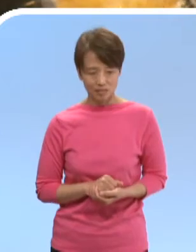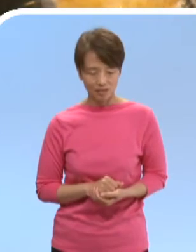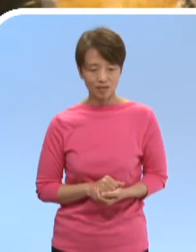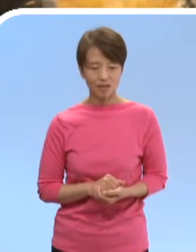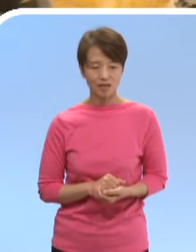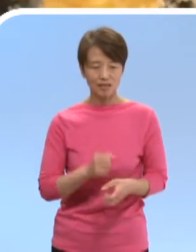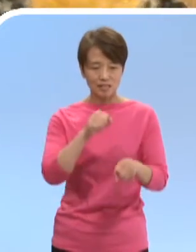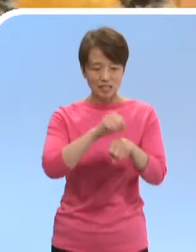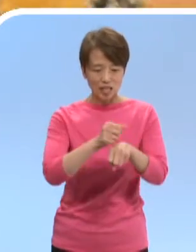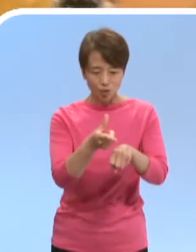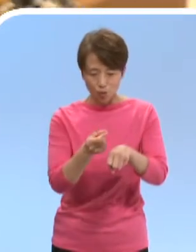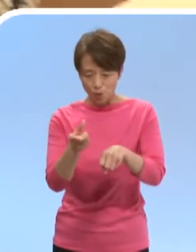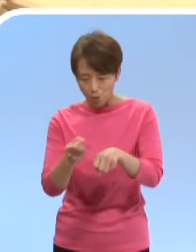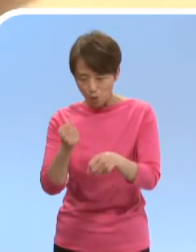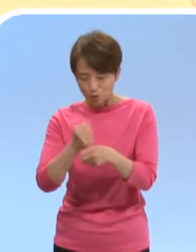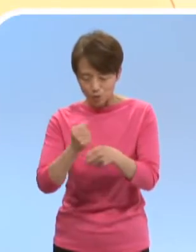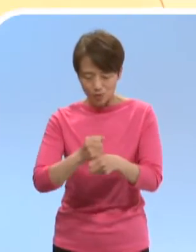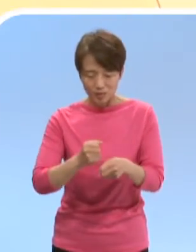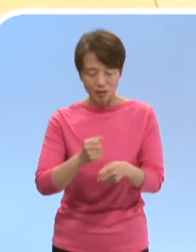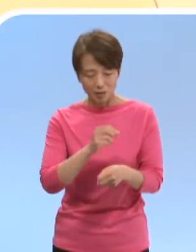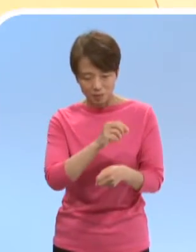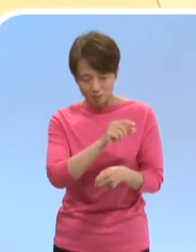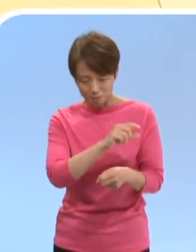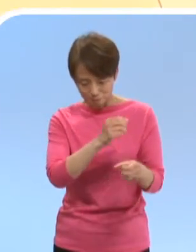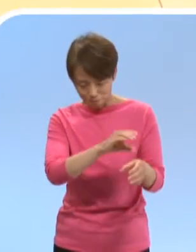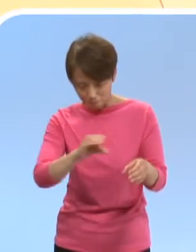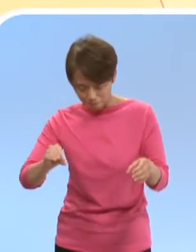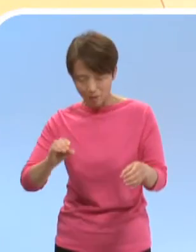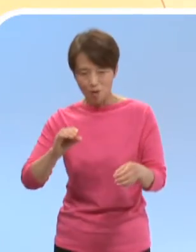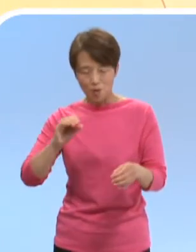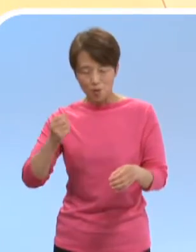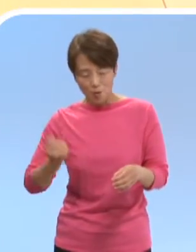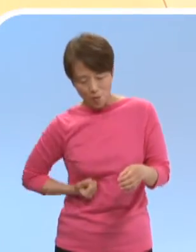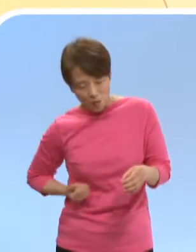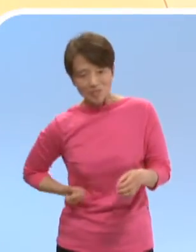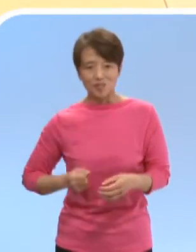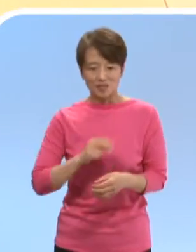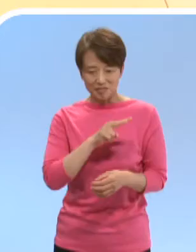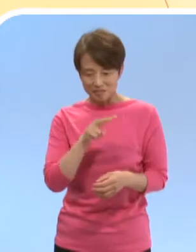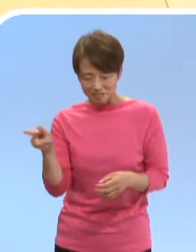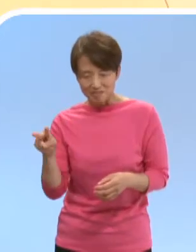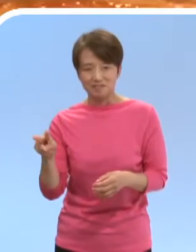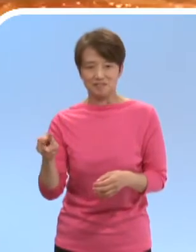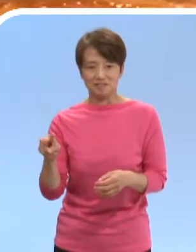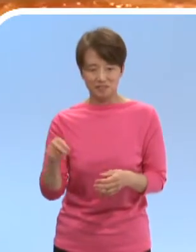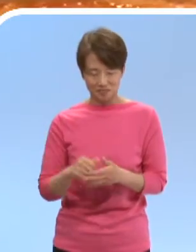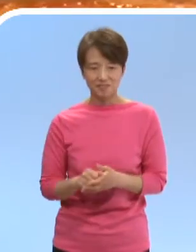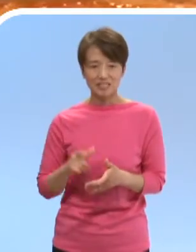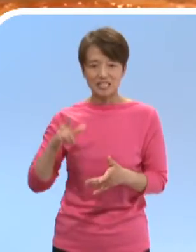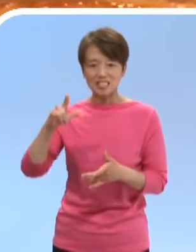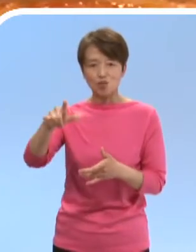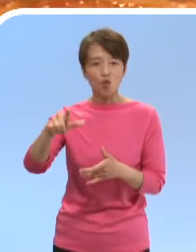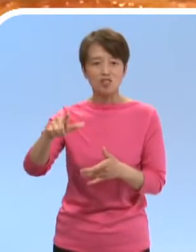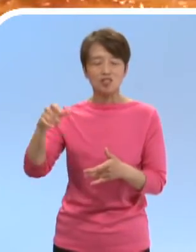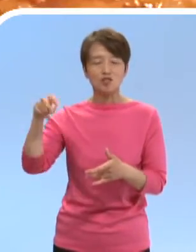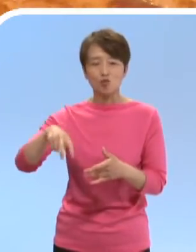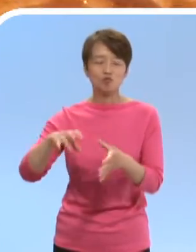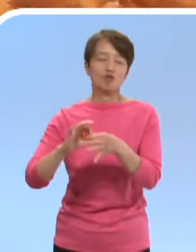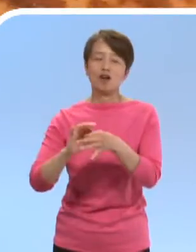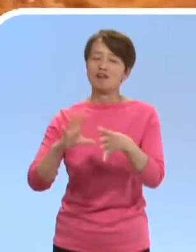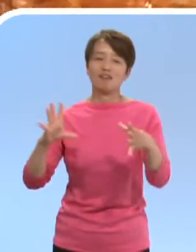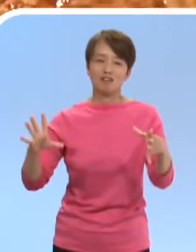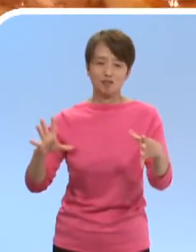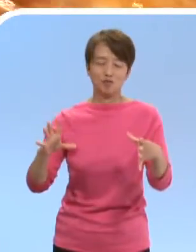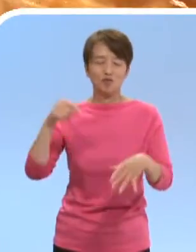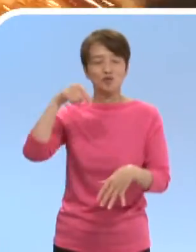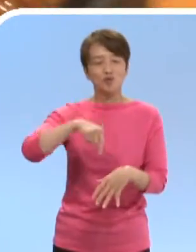すごい見立ての世界。 面白い世界ですよね。 面白い。 一つのテーマパークとして考えておりますので、うん、ぜひともあの飛行機乗られる際はご利用い